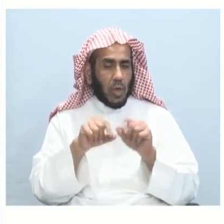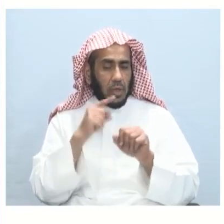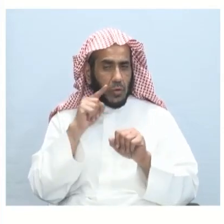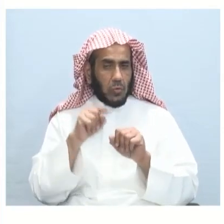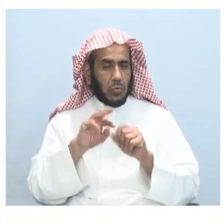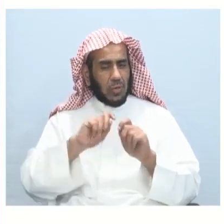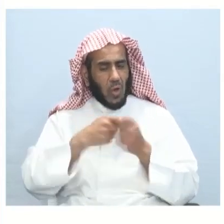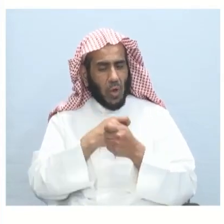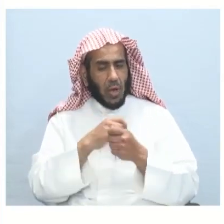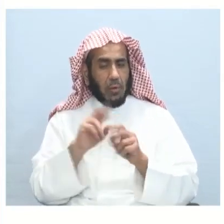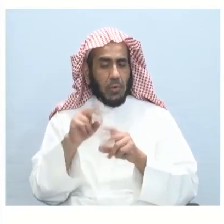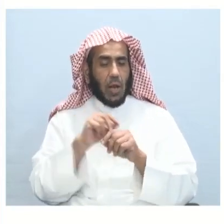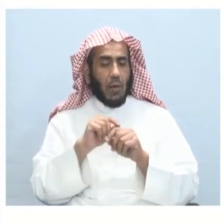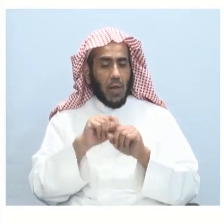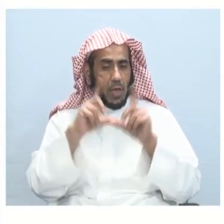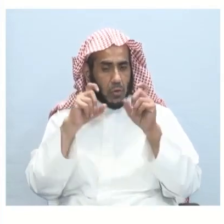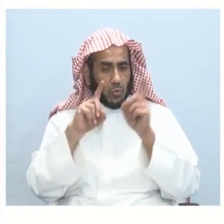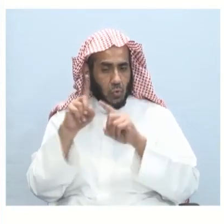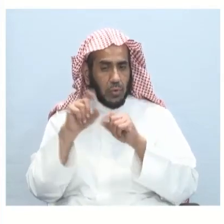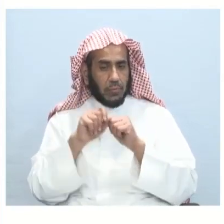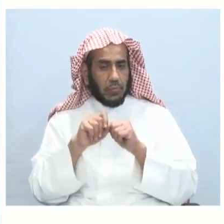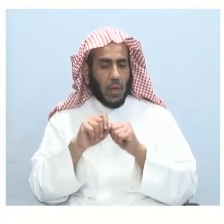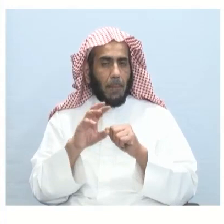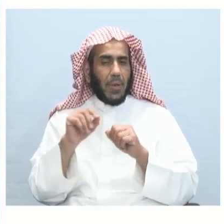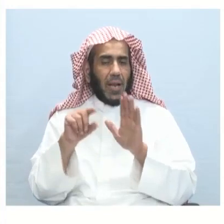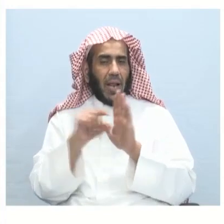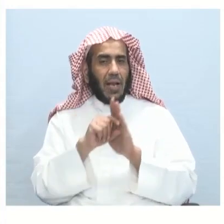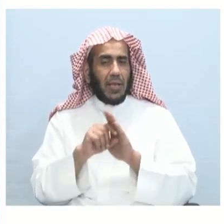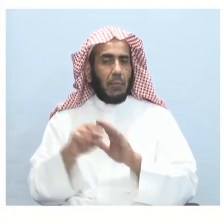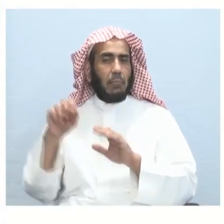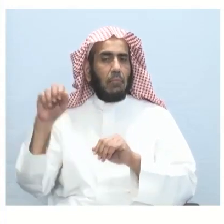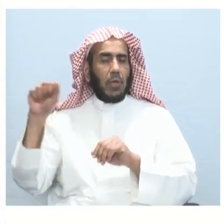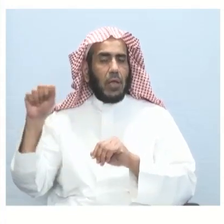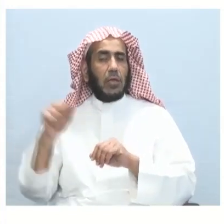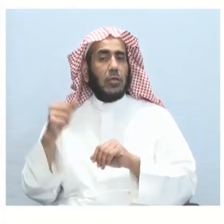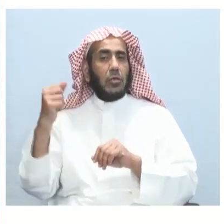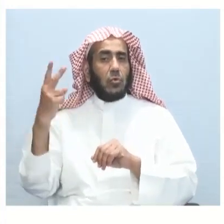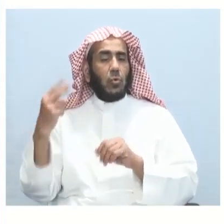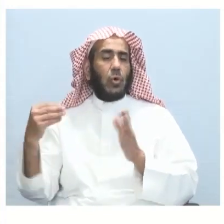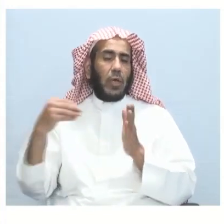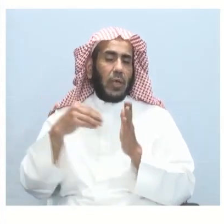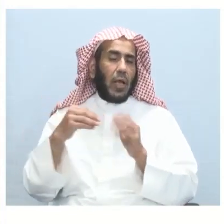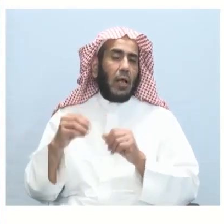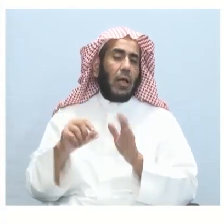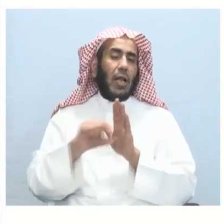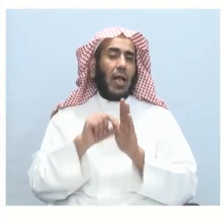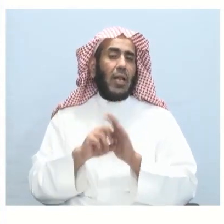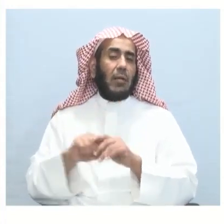على سبيل المثال في هذه الصوره من الخليه اي 2 الى الخليه